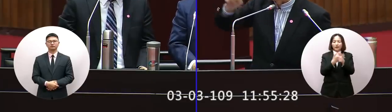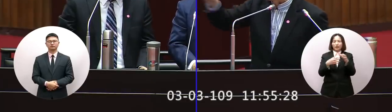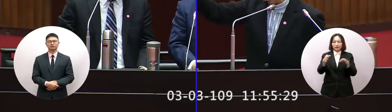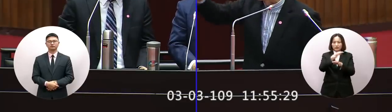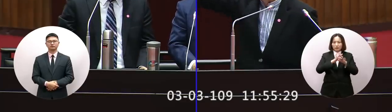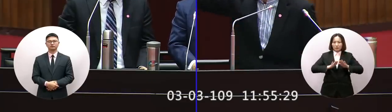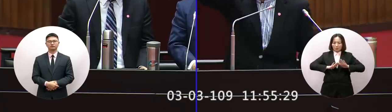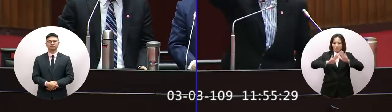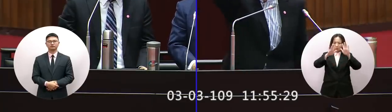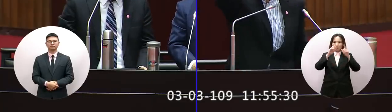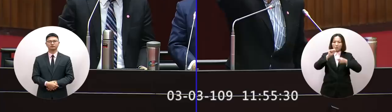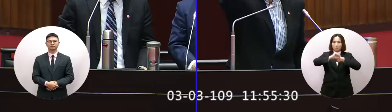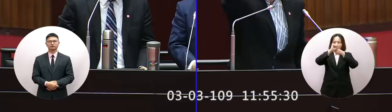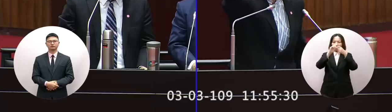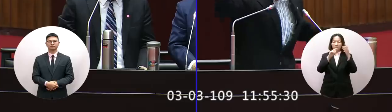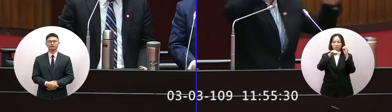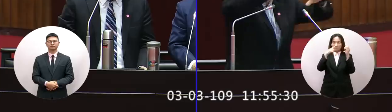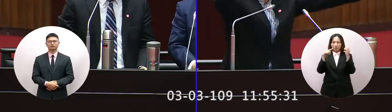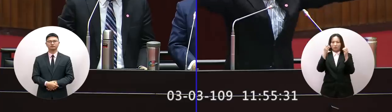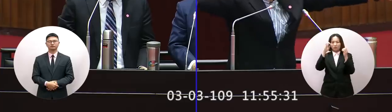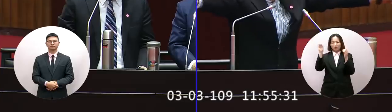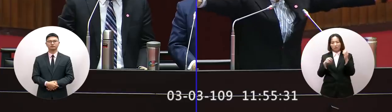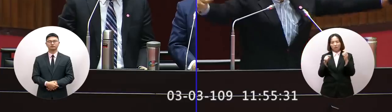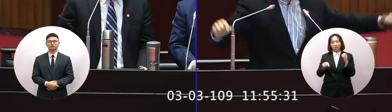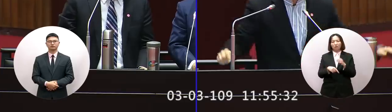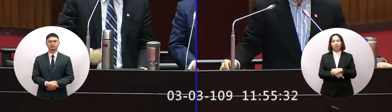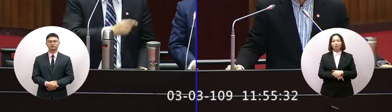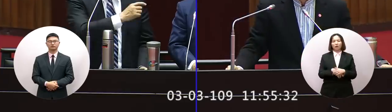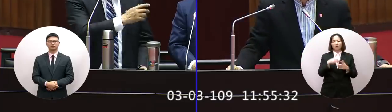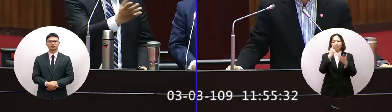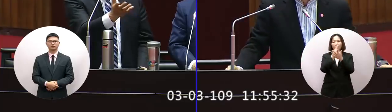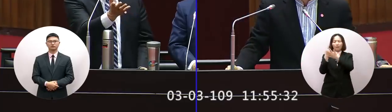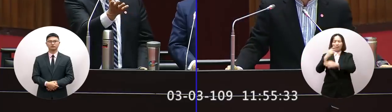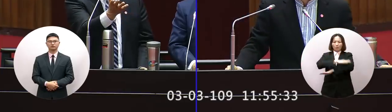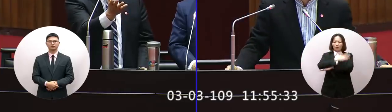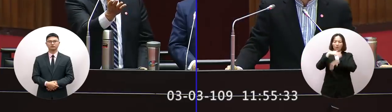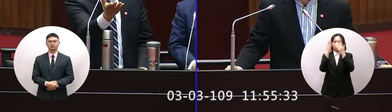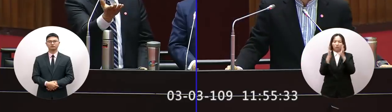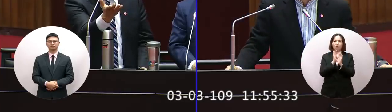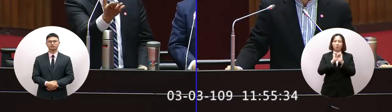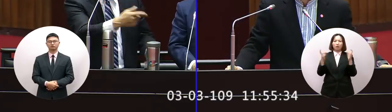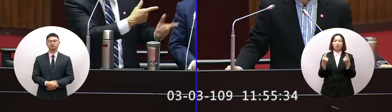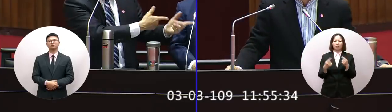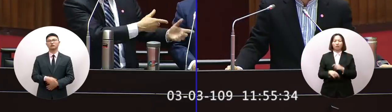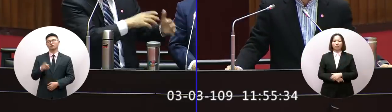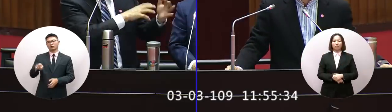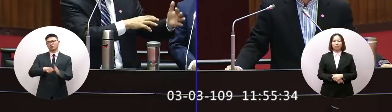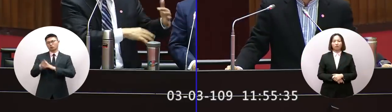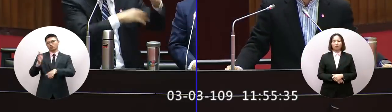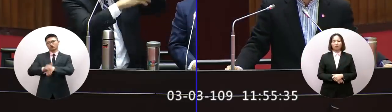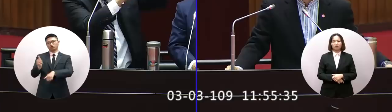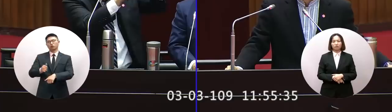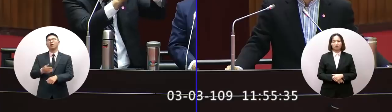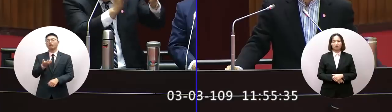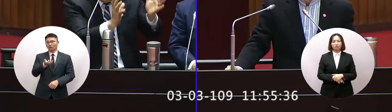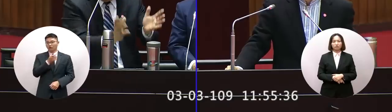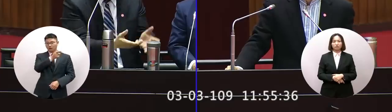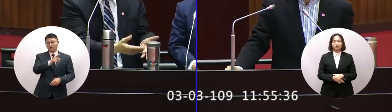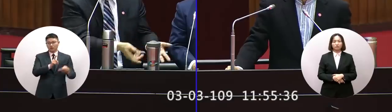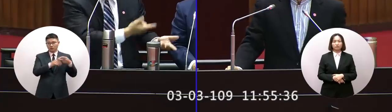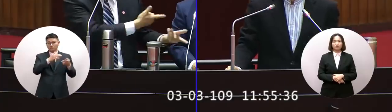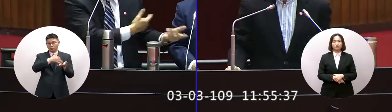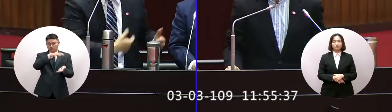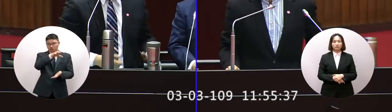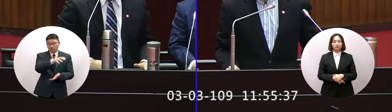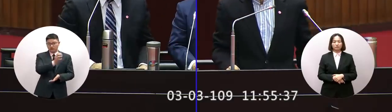成長增加0.08%那大家每天都這樣下你轉加你看他剛才說整